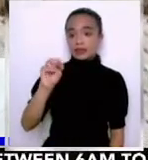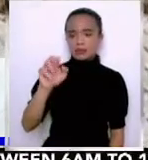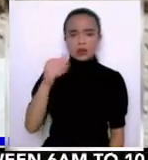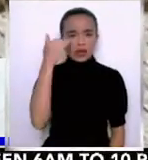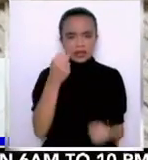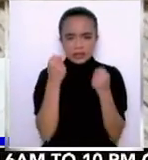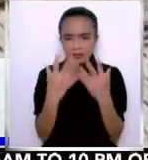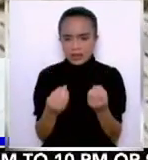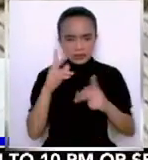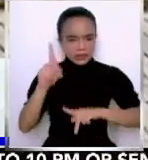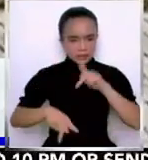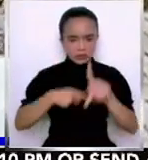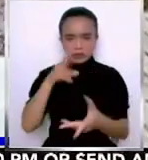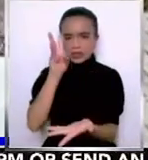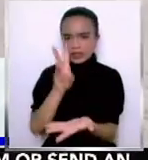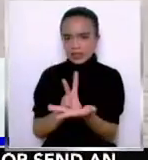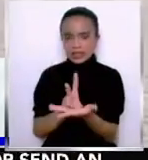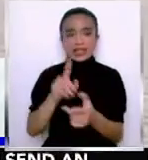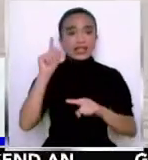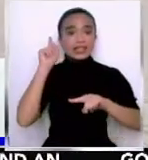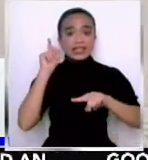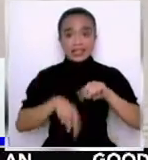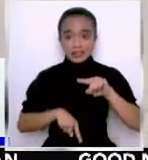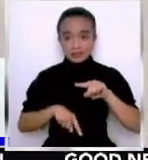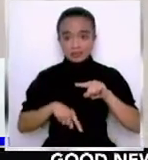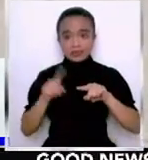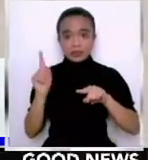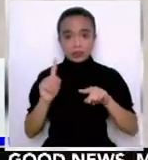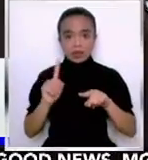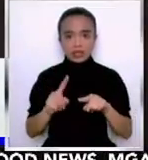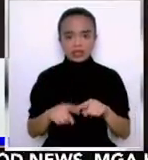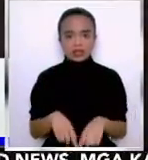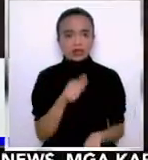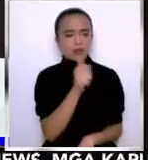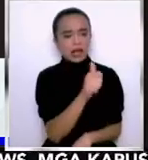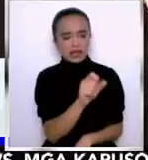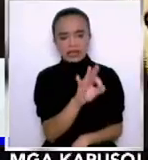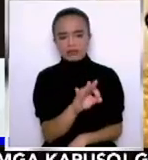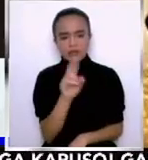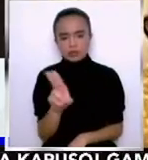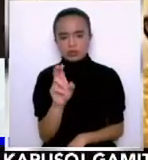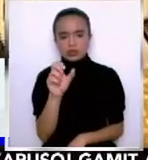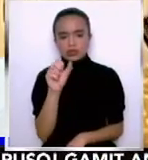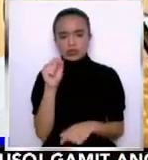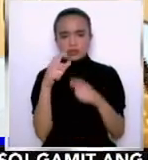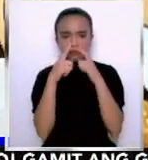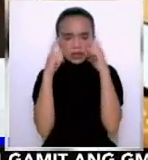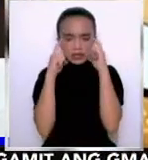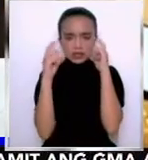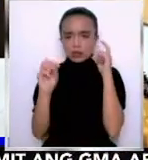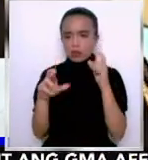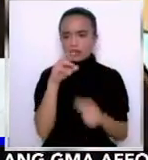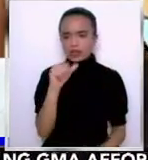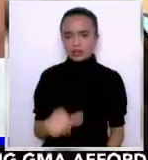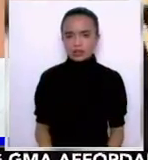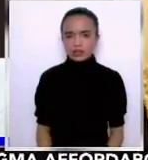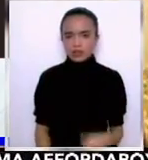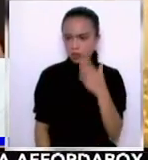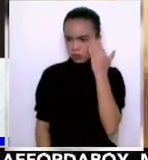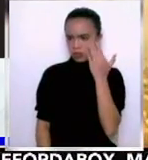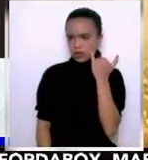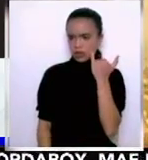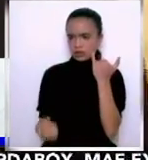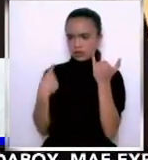syudad, hindi umano pwedeng ipatupad ang optional wearing ng face mask. I have said that, why should we be apprehending? We must